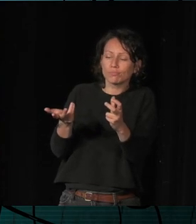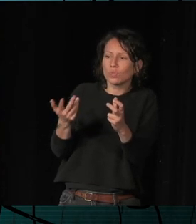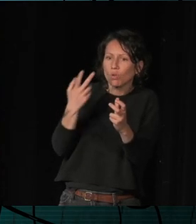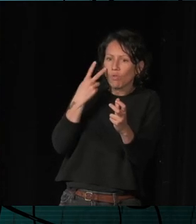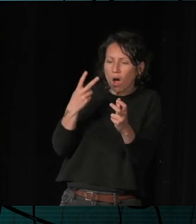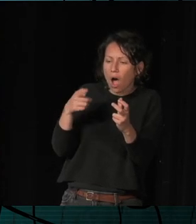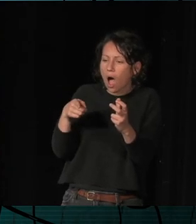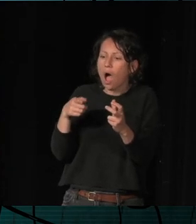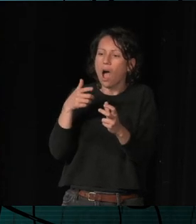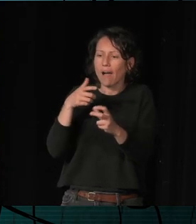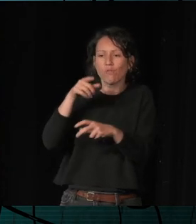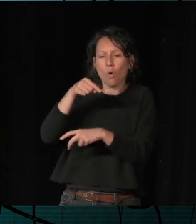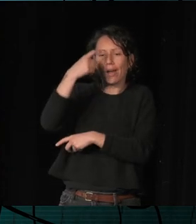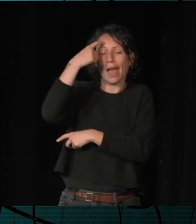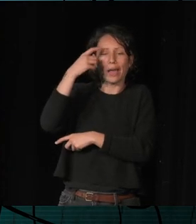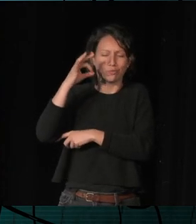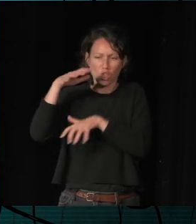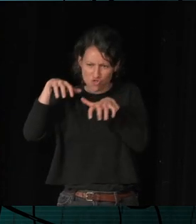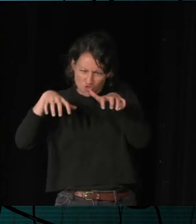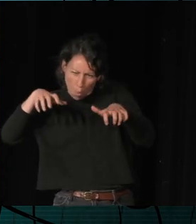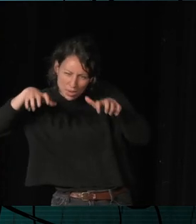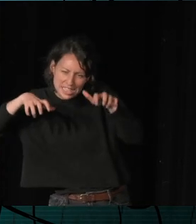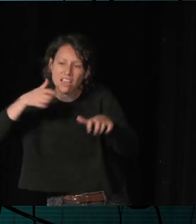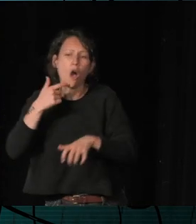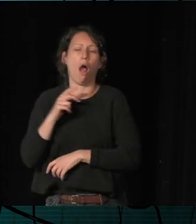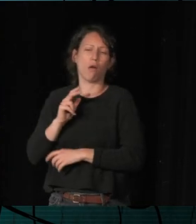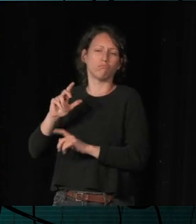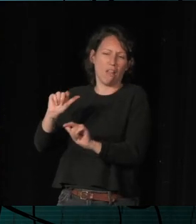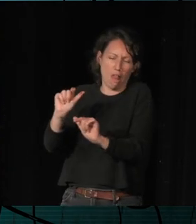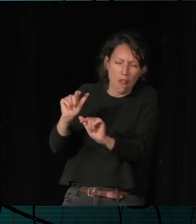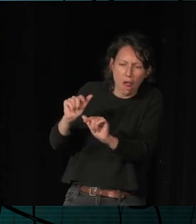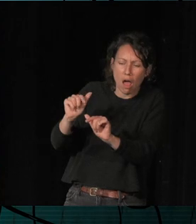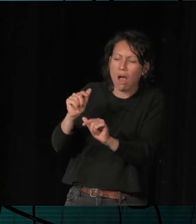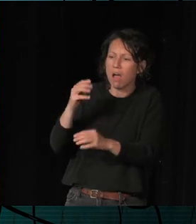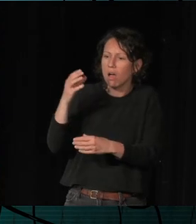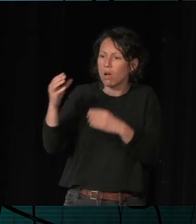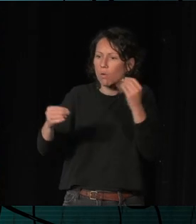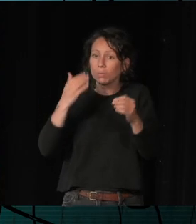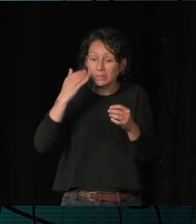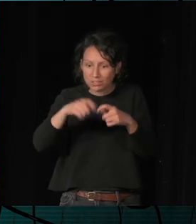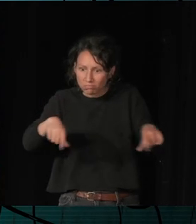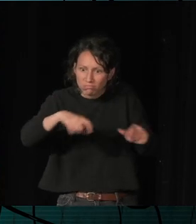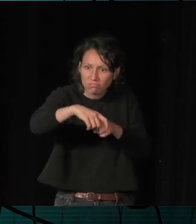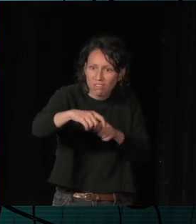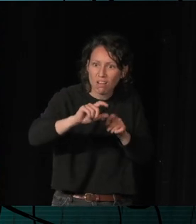zombies existent ou que, effectivement, si on dessine un pentacle sur le sol et on dit les bonnes formules, un démon va apparaître.